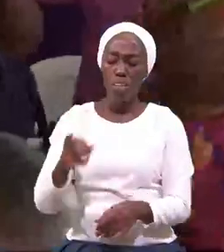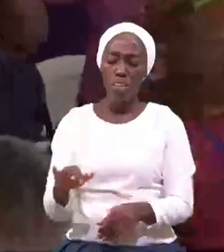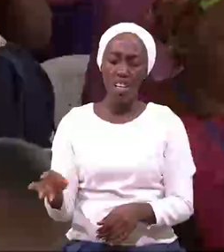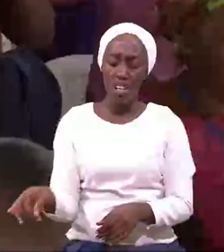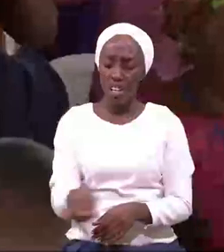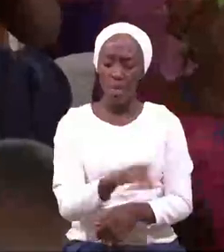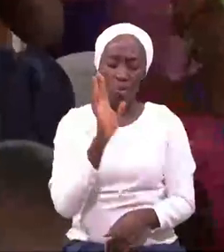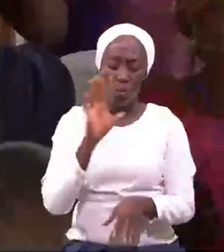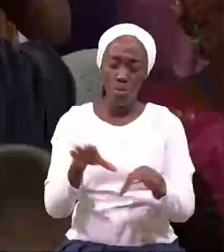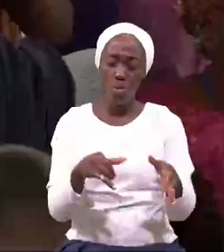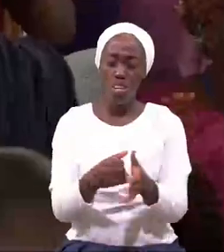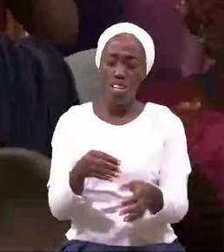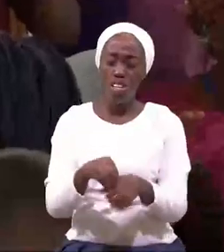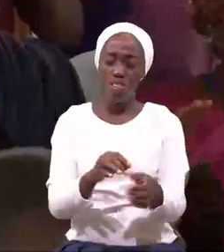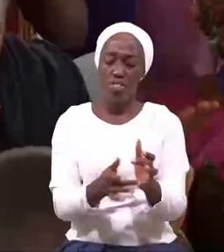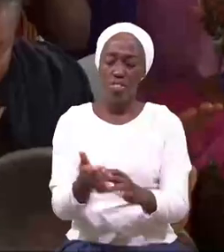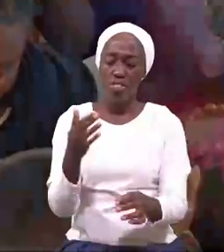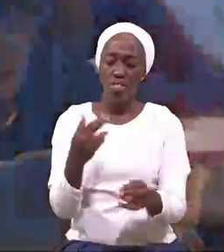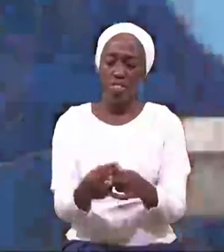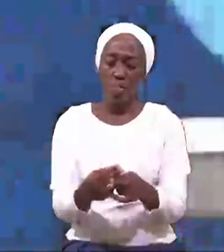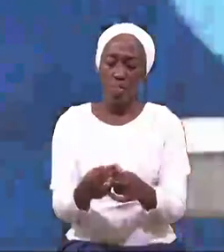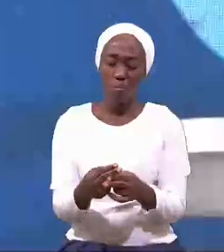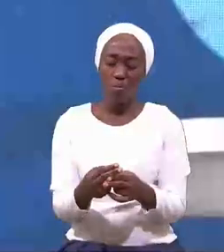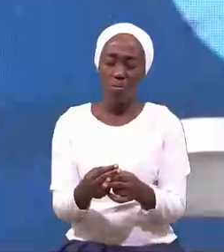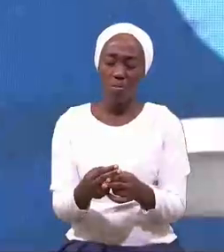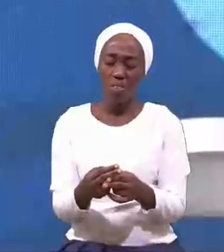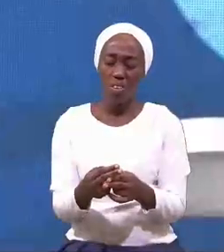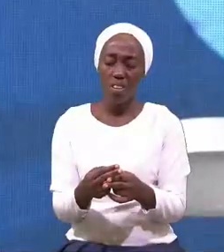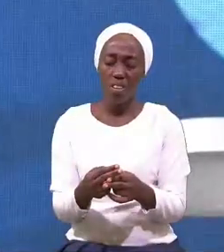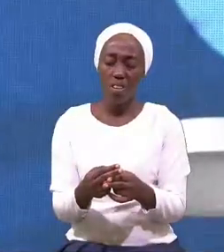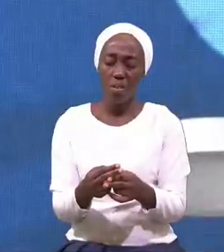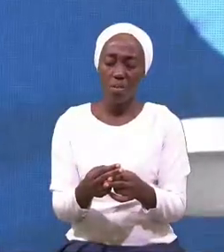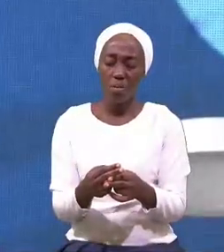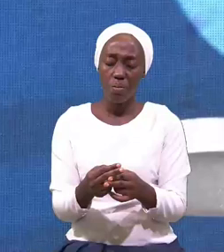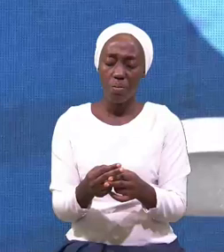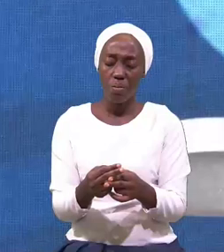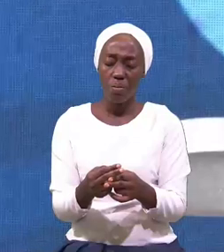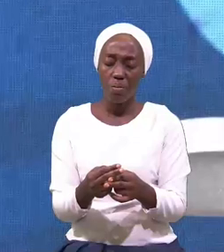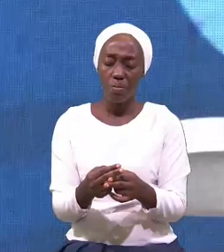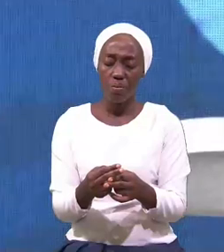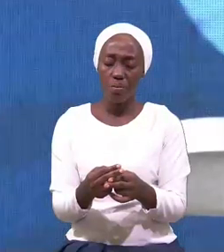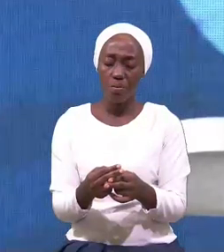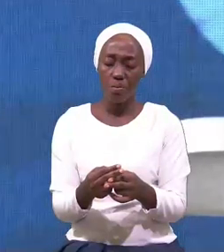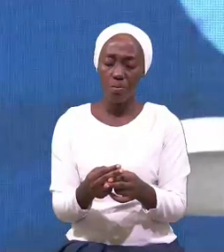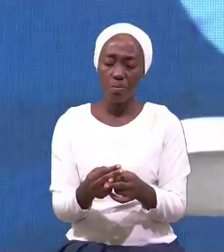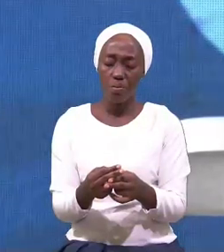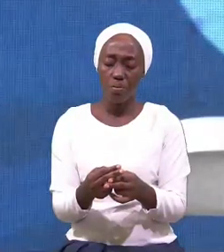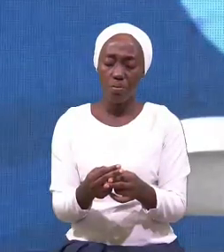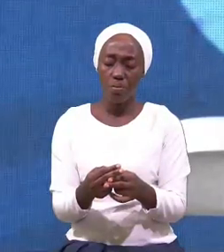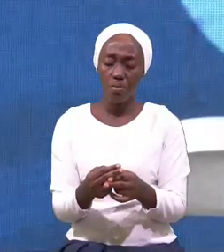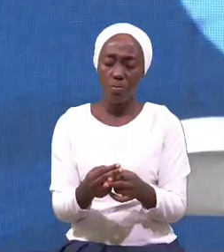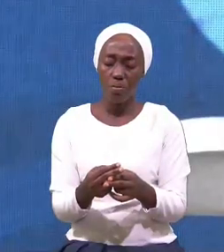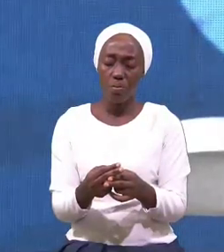Ce que le diable pensait qu'il ne peut pas faire, je prie, Seigneur, que tu le suscites pour le faire dans ce pays au nom de